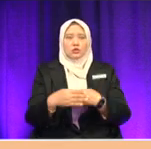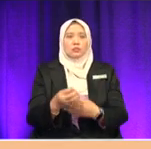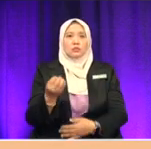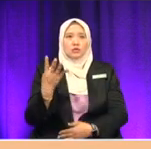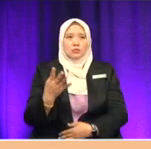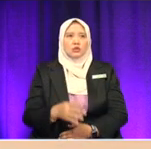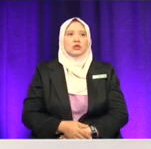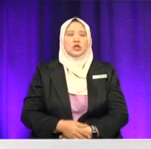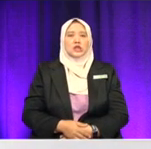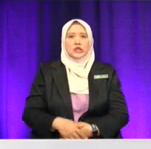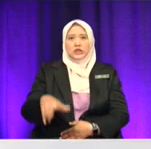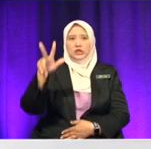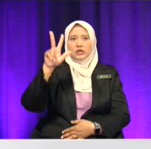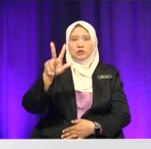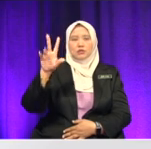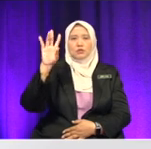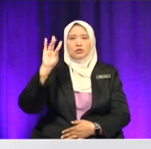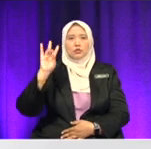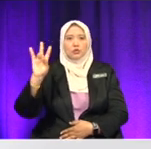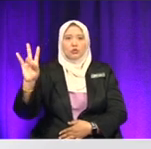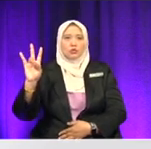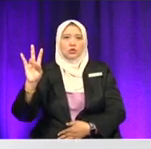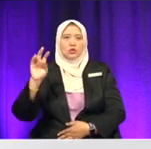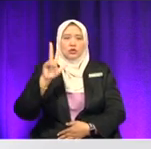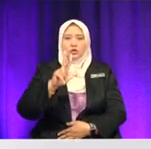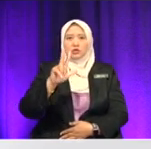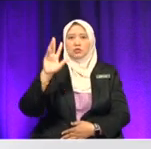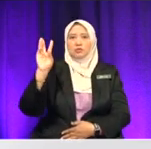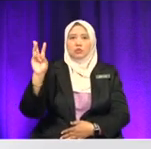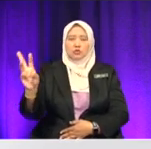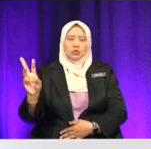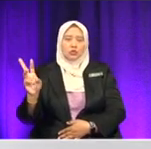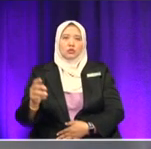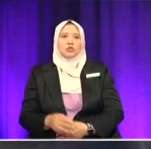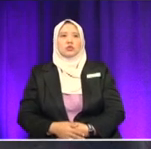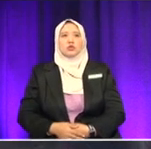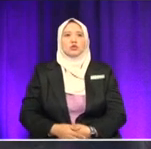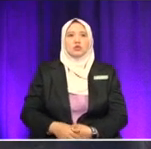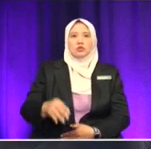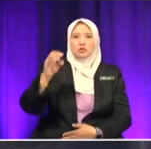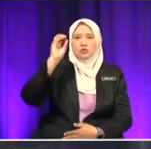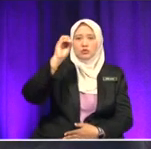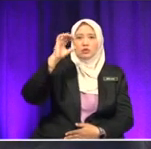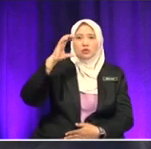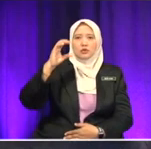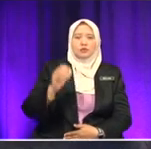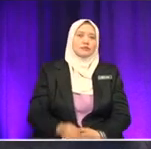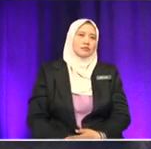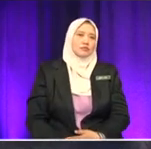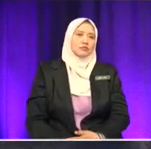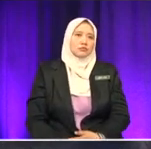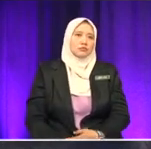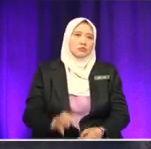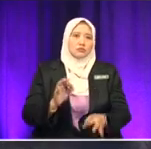kurang? 30. 37, 36 ya, pada suhu itu. Ini suhu yang tinggi, maksudnya suhu